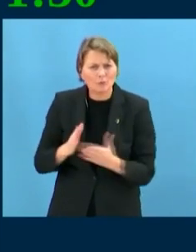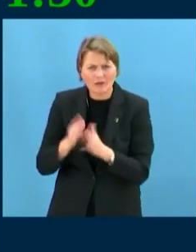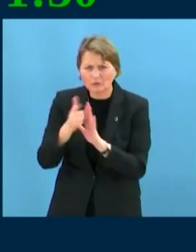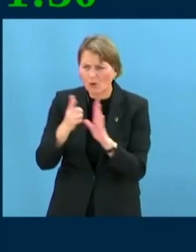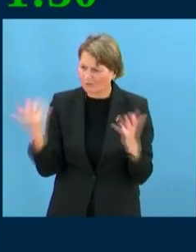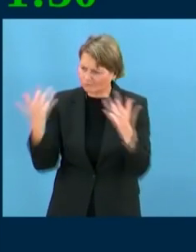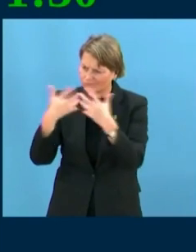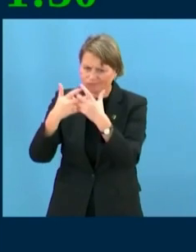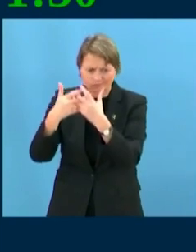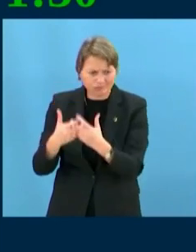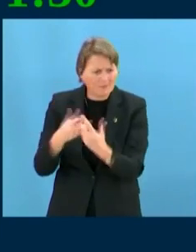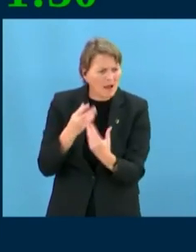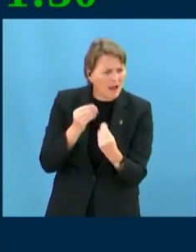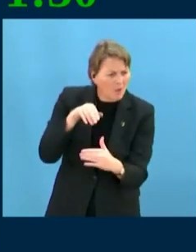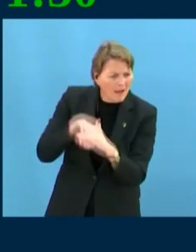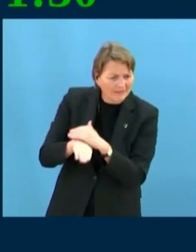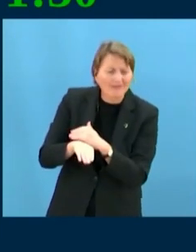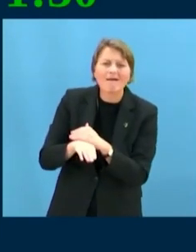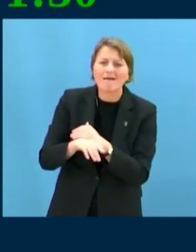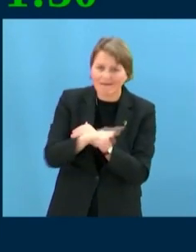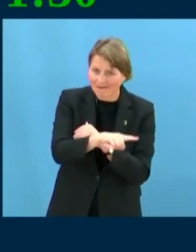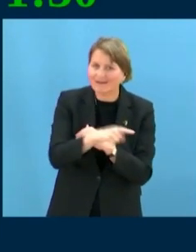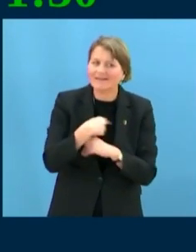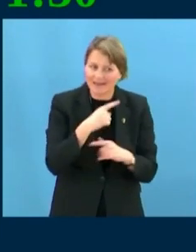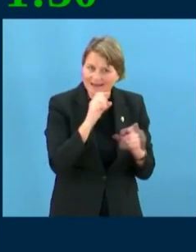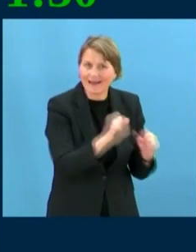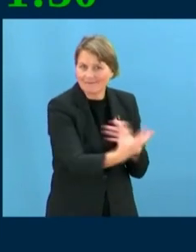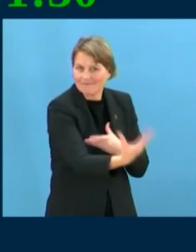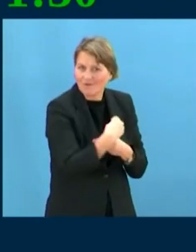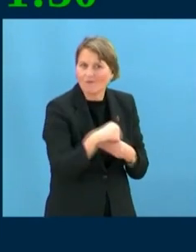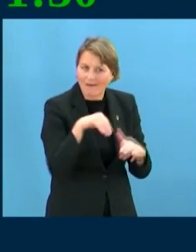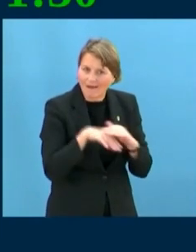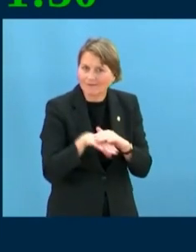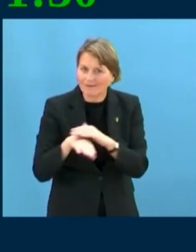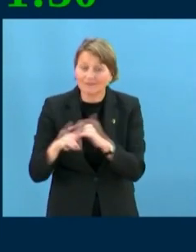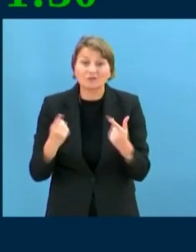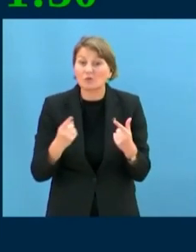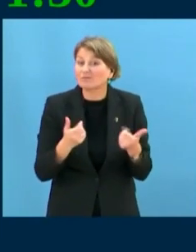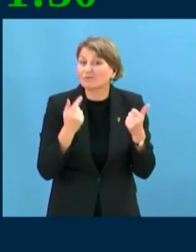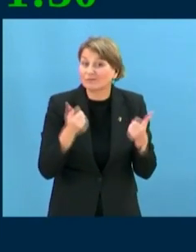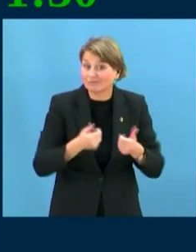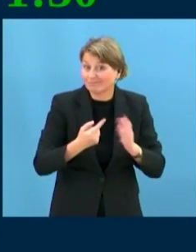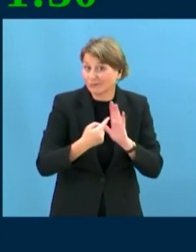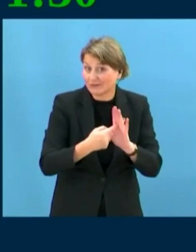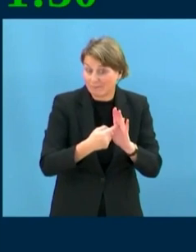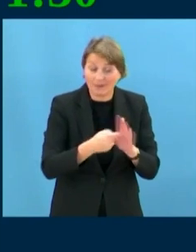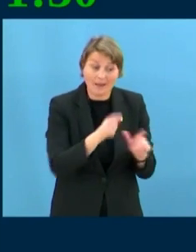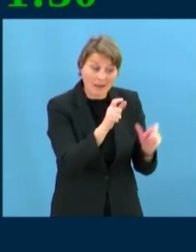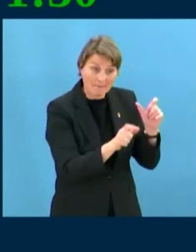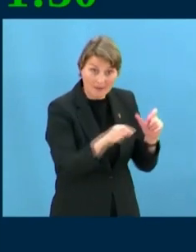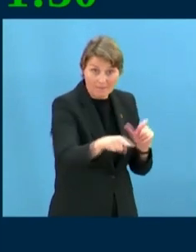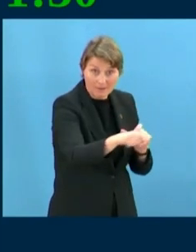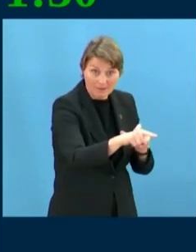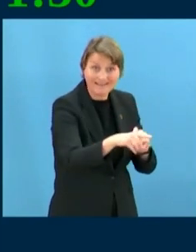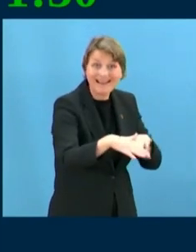eğer uluslararası insan hakları hukukuyla uyumluysa yerli haklar için adalete erişimin gerçeğe dönüştürülmesinde